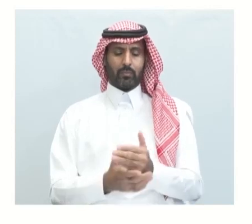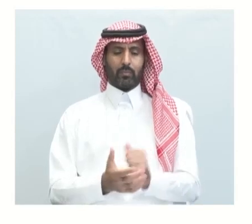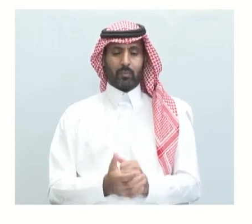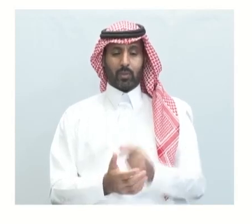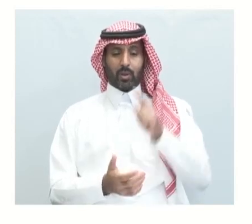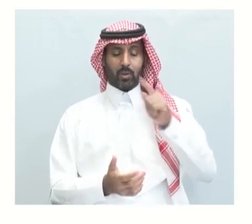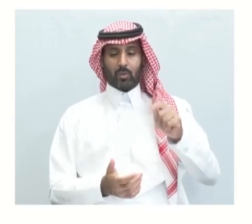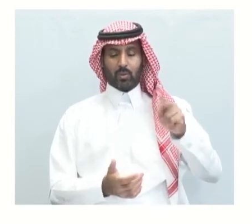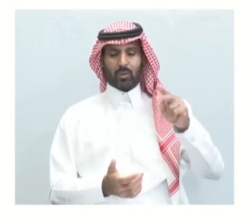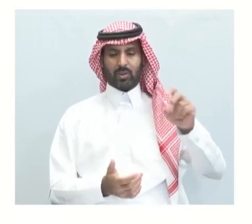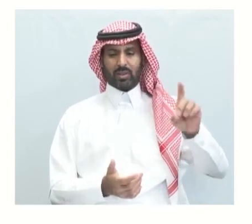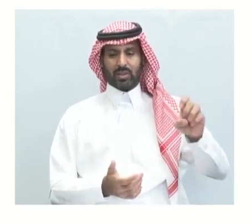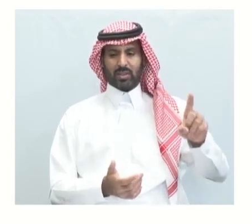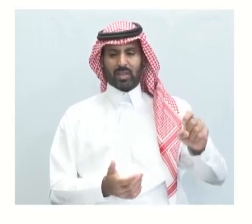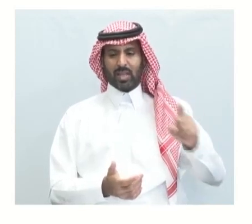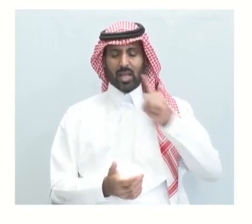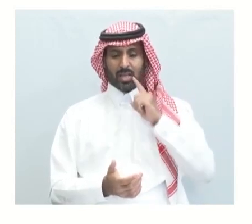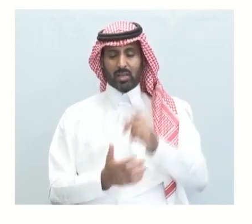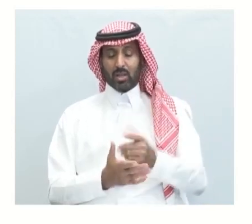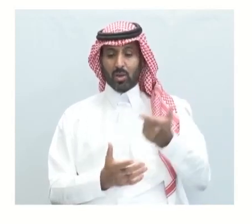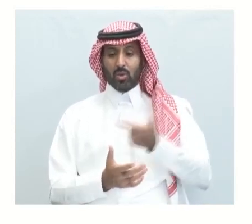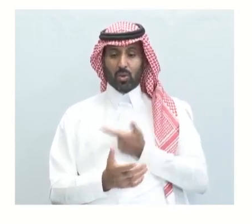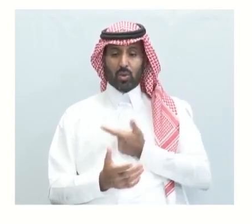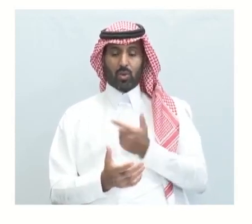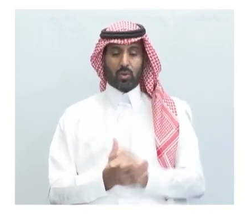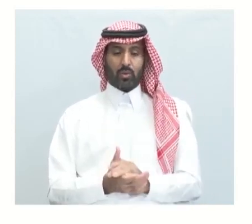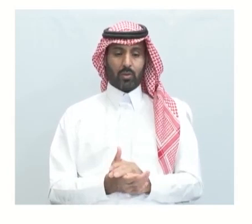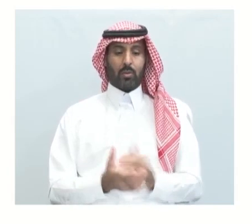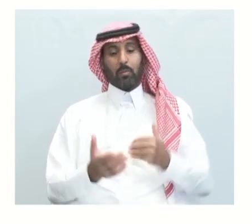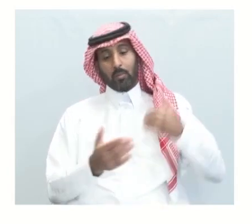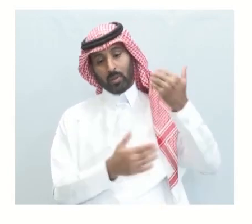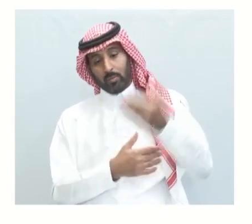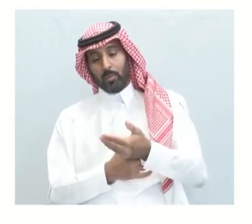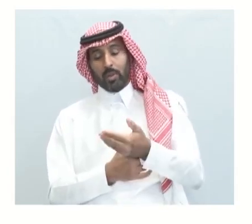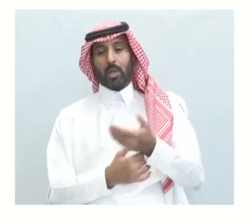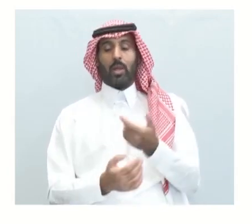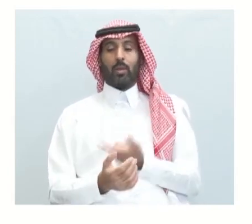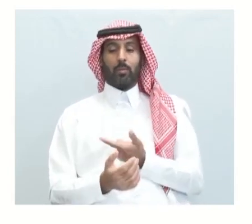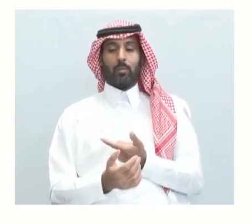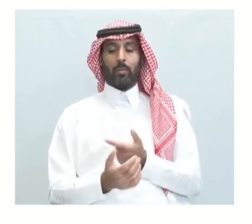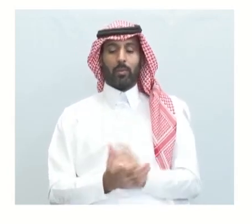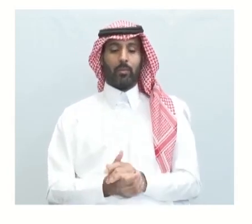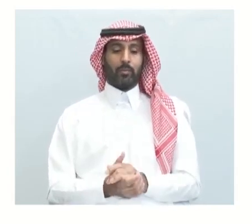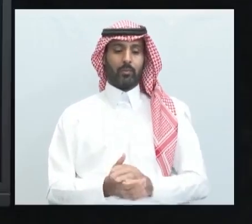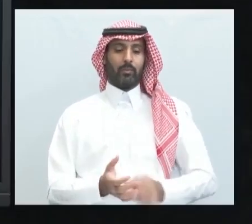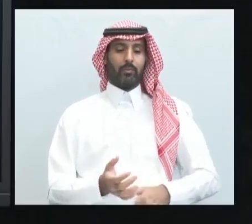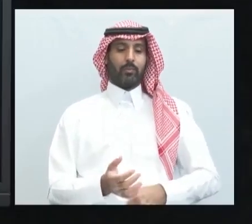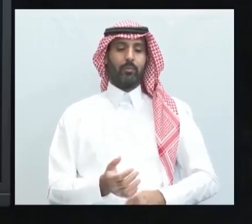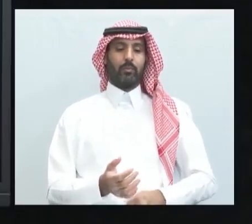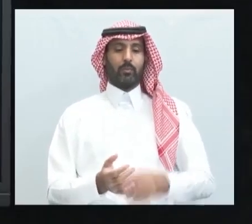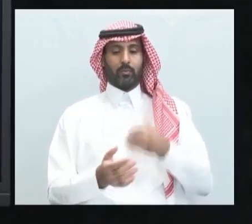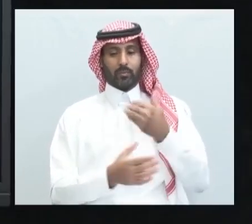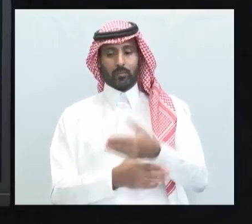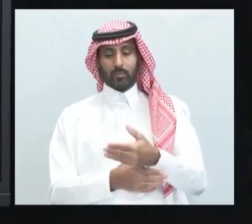العقده التاليه التاليه للراس معناها ما بعد ما بعد الراس العقده التي